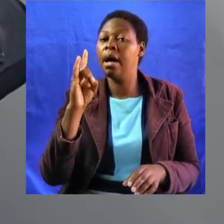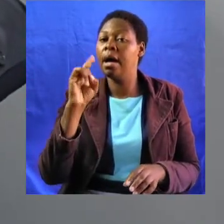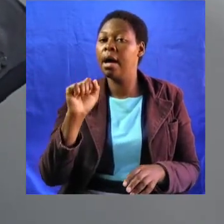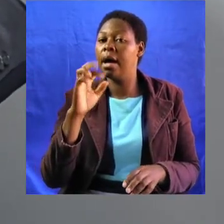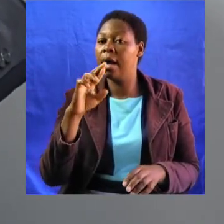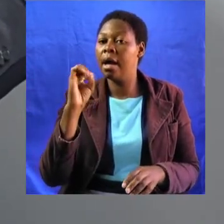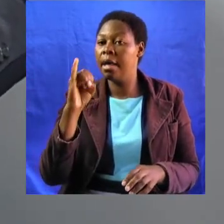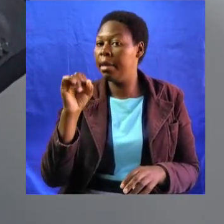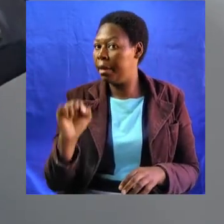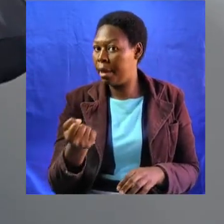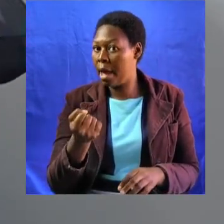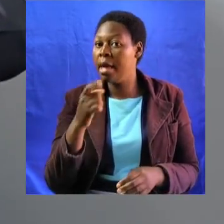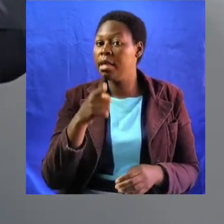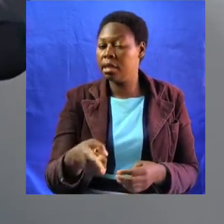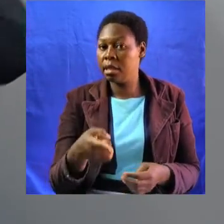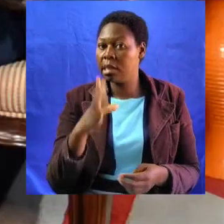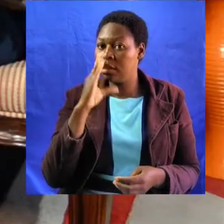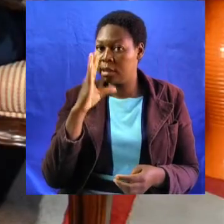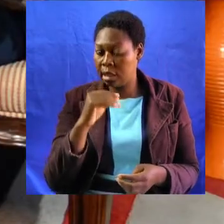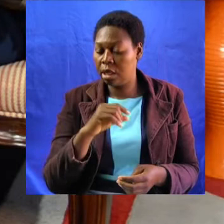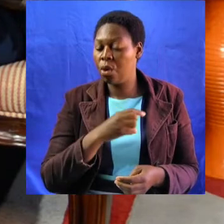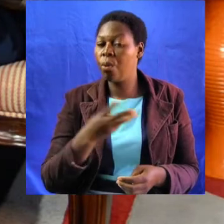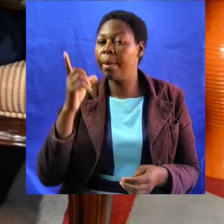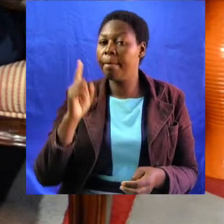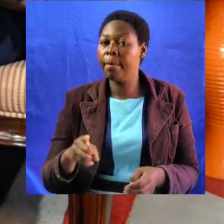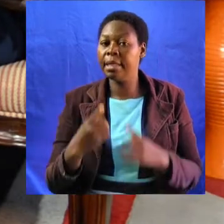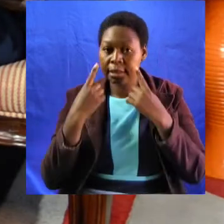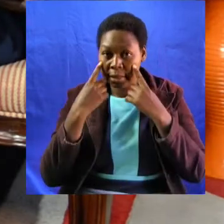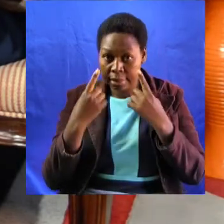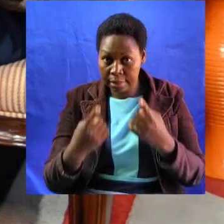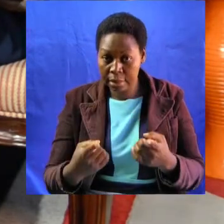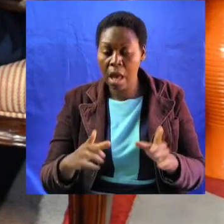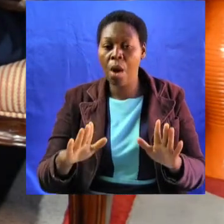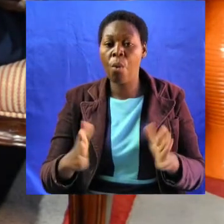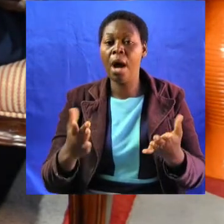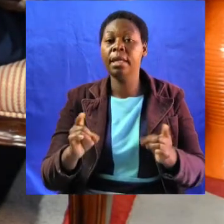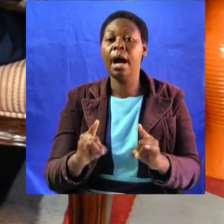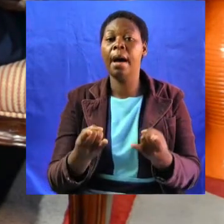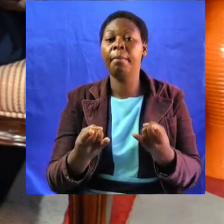kuiswa ndoti kudiko. Iida kunzi tione zvaive seri. Zvaiitika